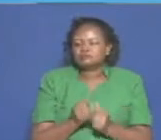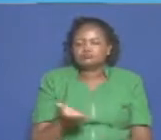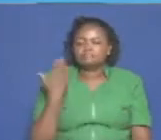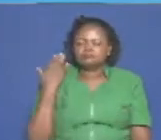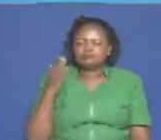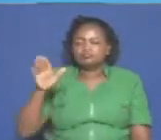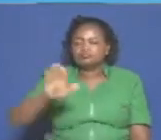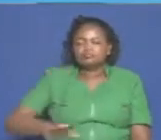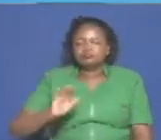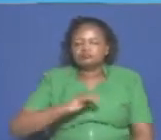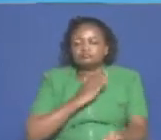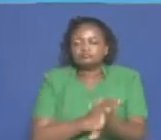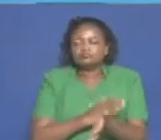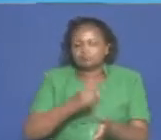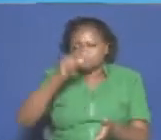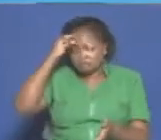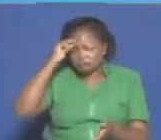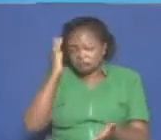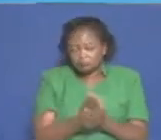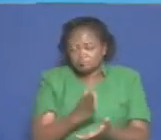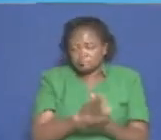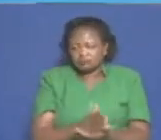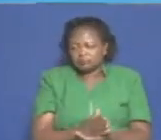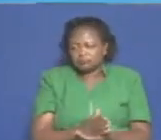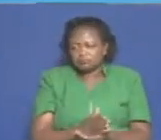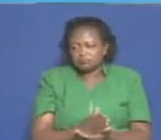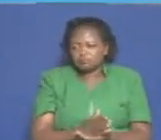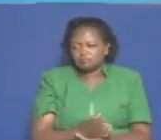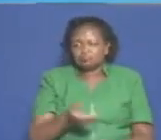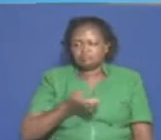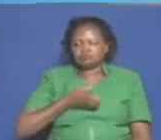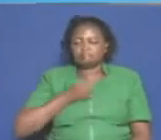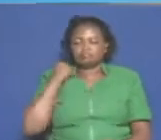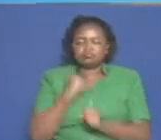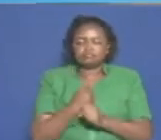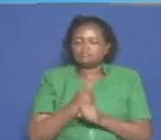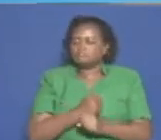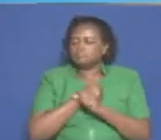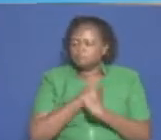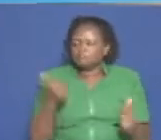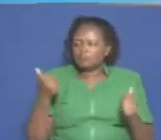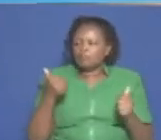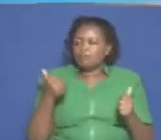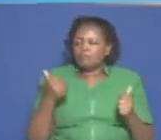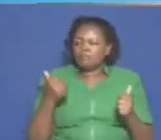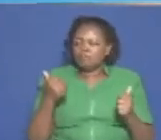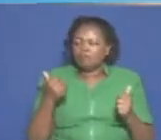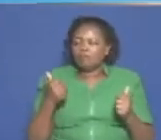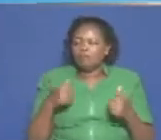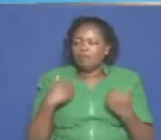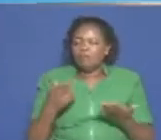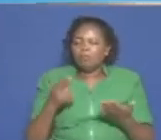government, unapata kwamba madiwani wamefanya kazi nzuri sana katika usimamizi wa mbuga za wanyama, national